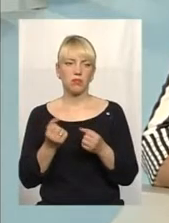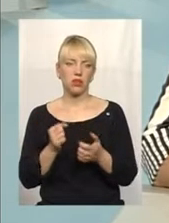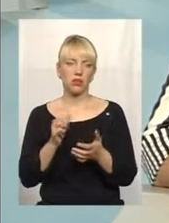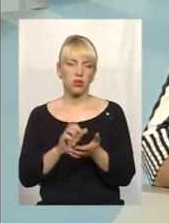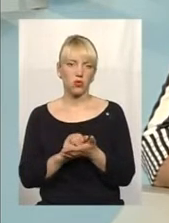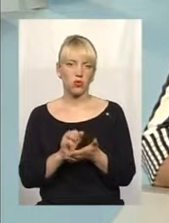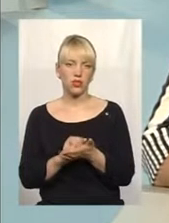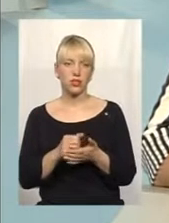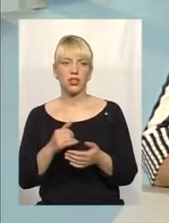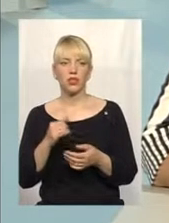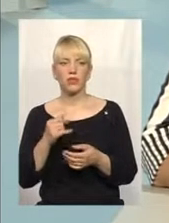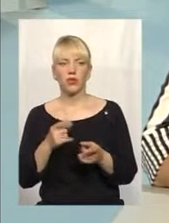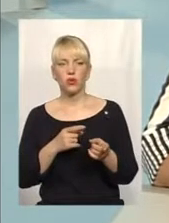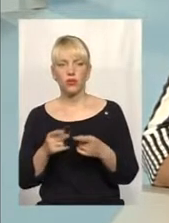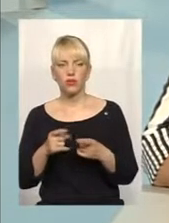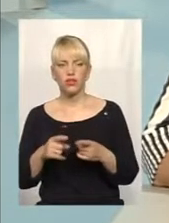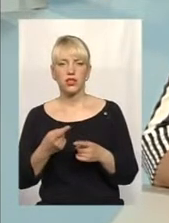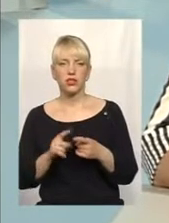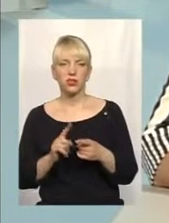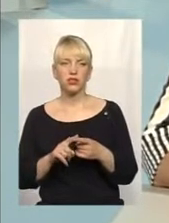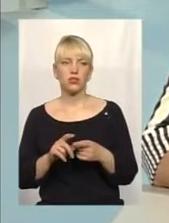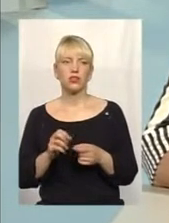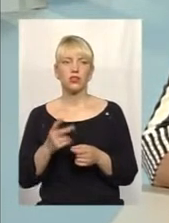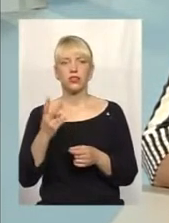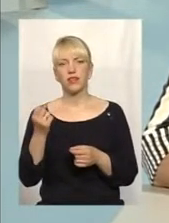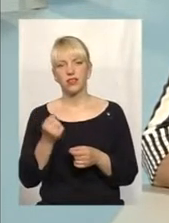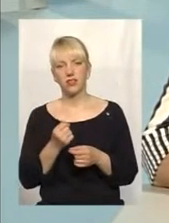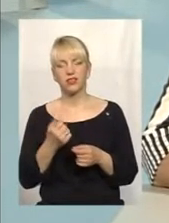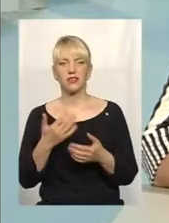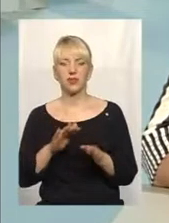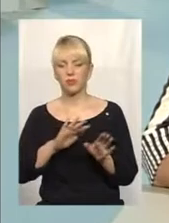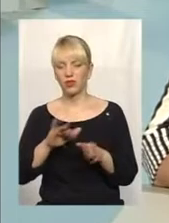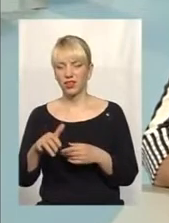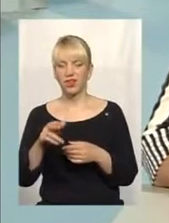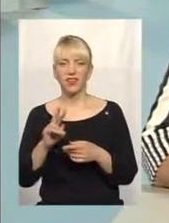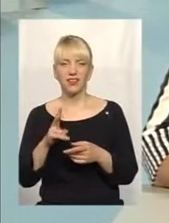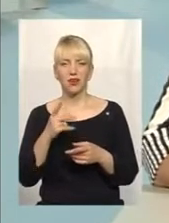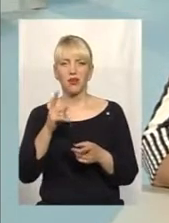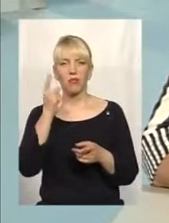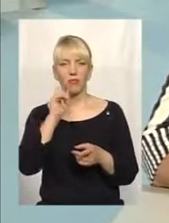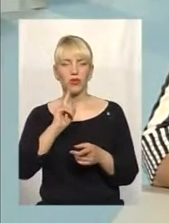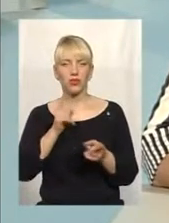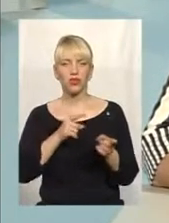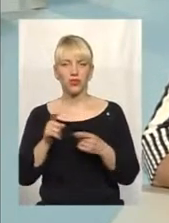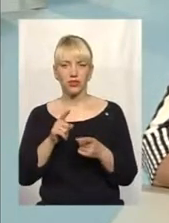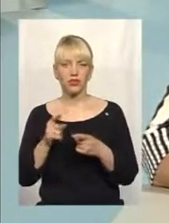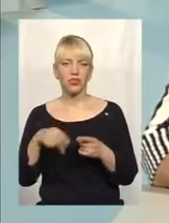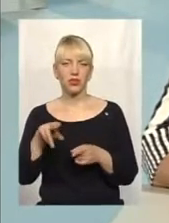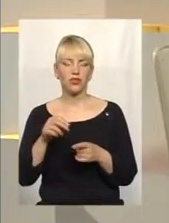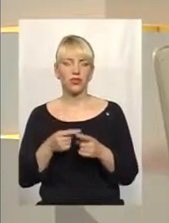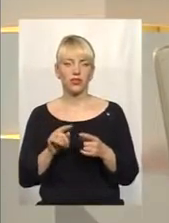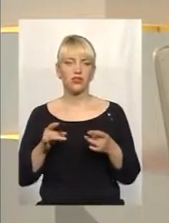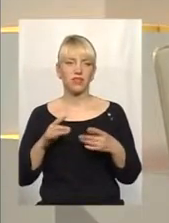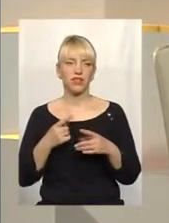активну участь, готуватись до цього. І це вже так 2 неділі і пройде, поки до Івана Купала доготується. Тобто це теж свій є в